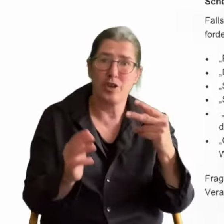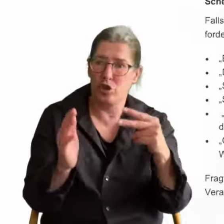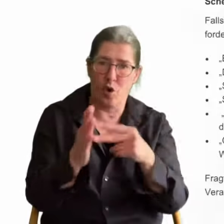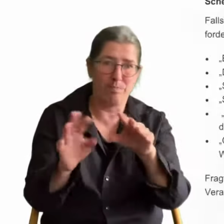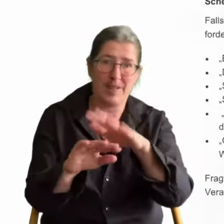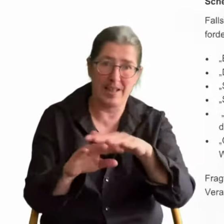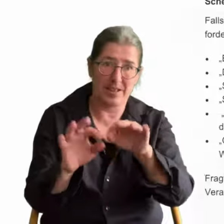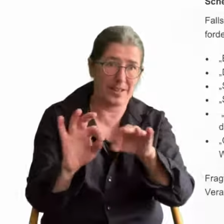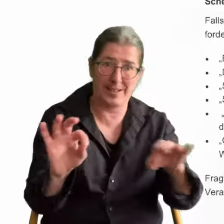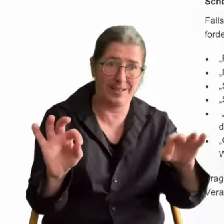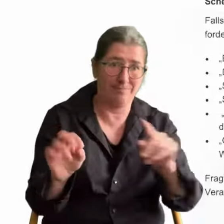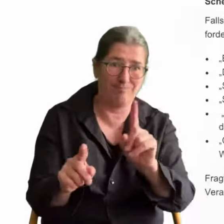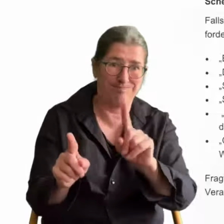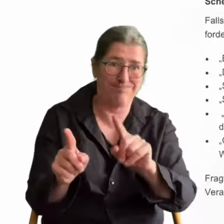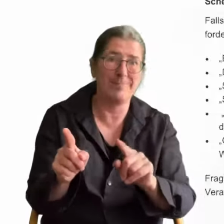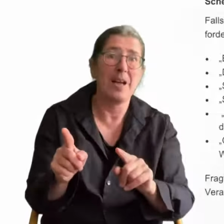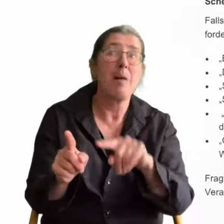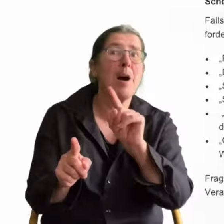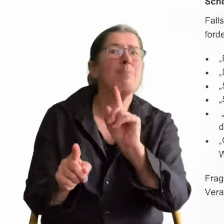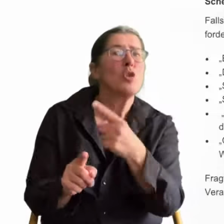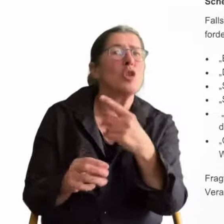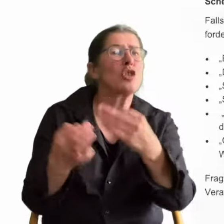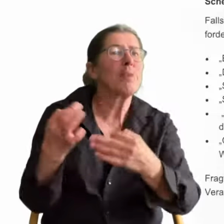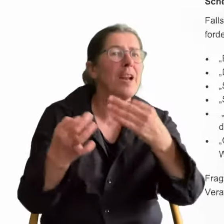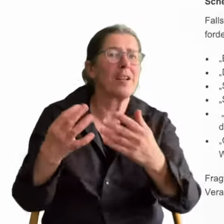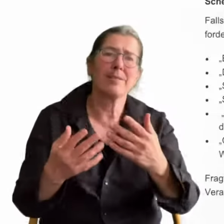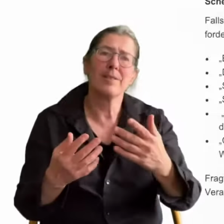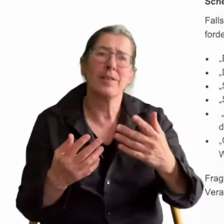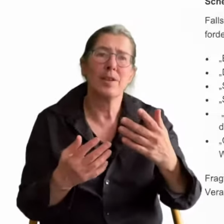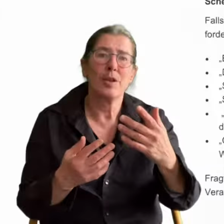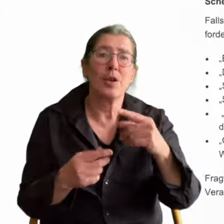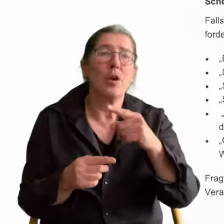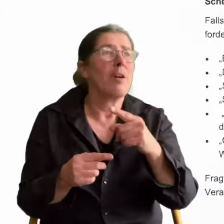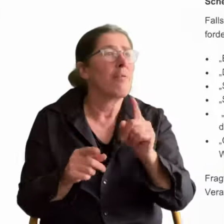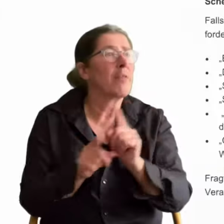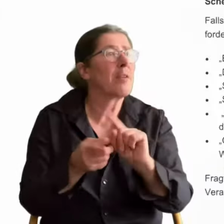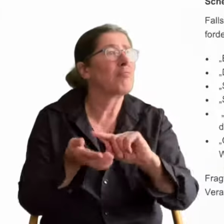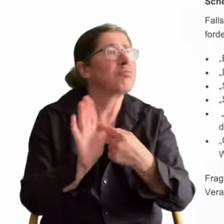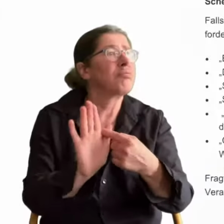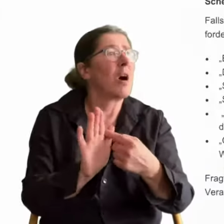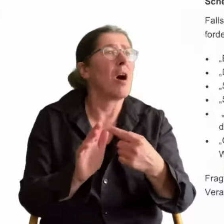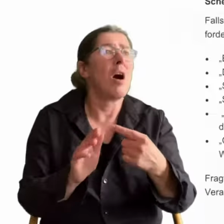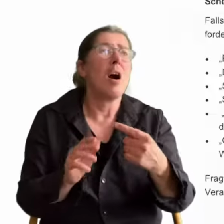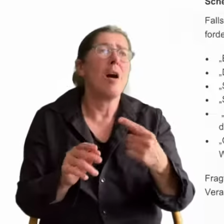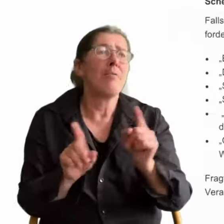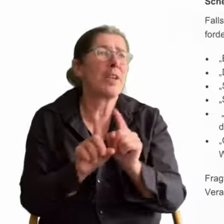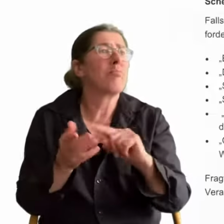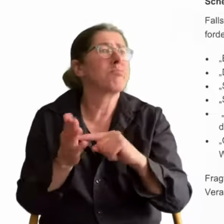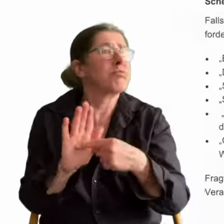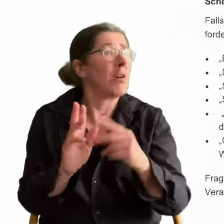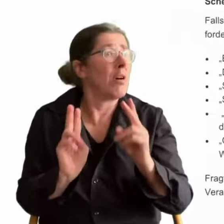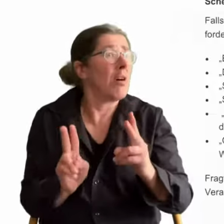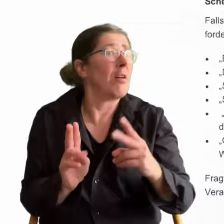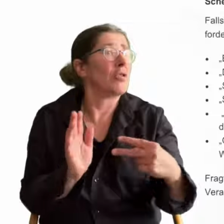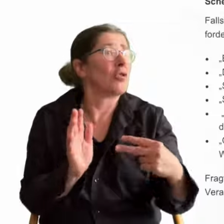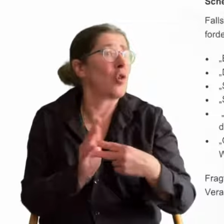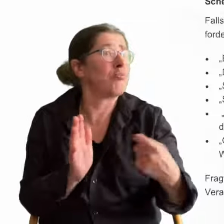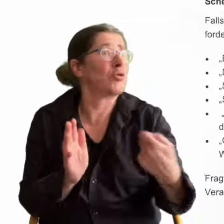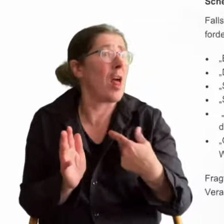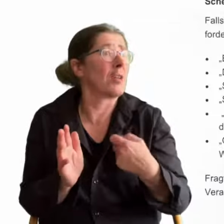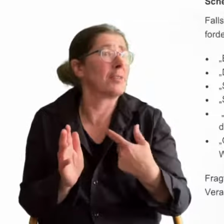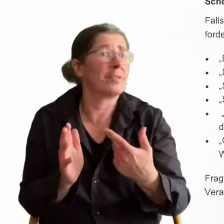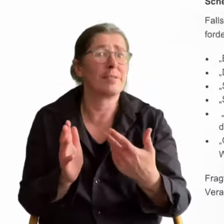angeschlossen aber er musste es spielen er musste so tun als wäre er angeschlossen als würde er